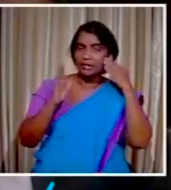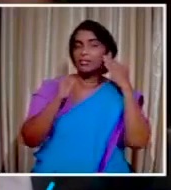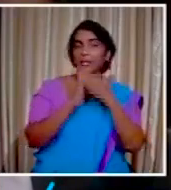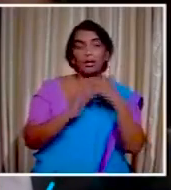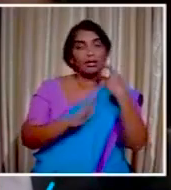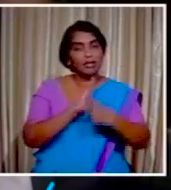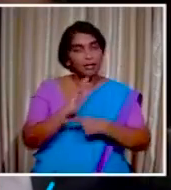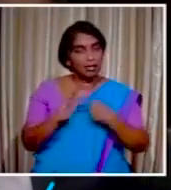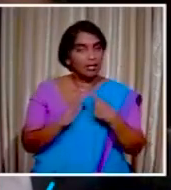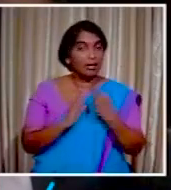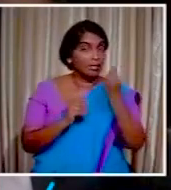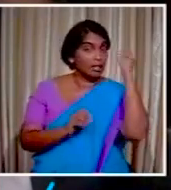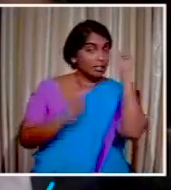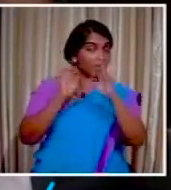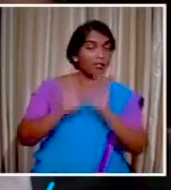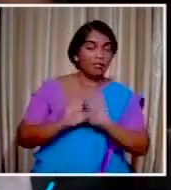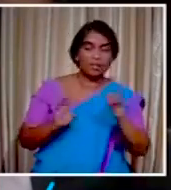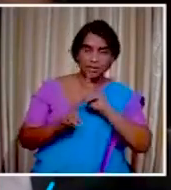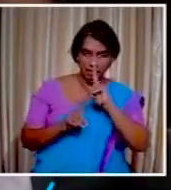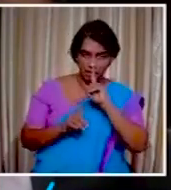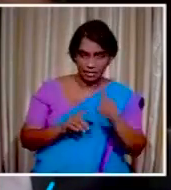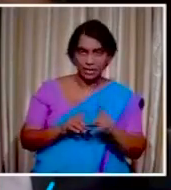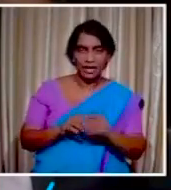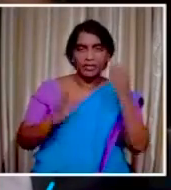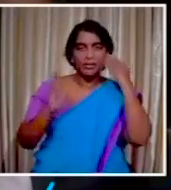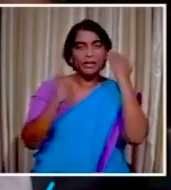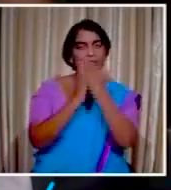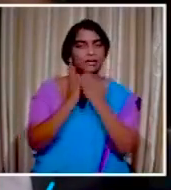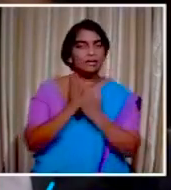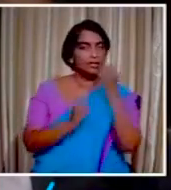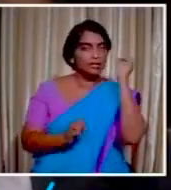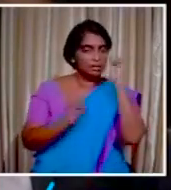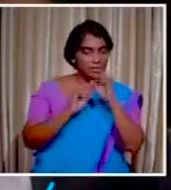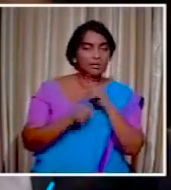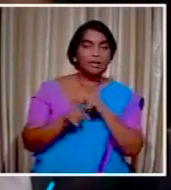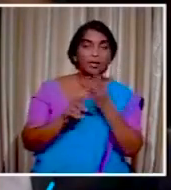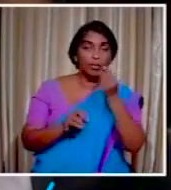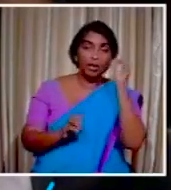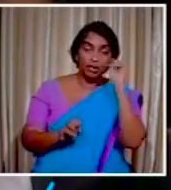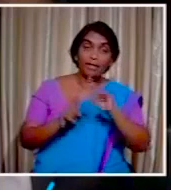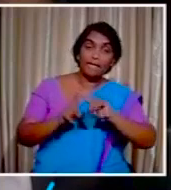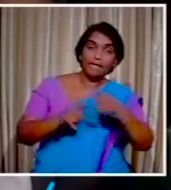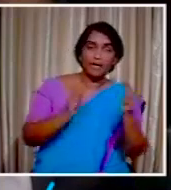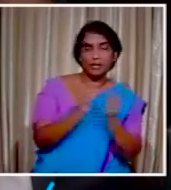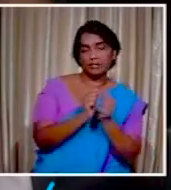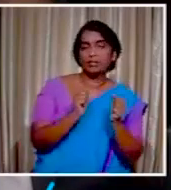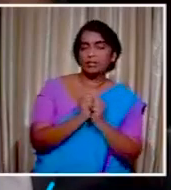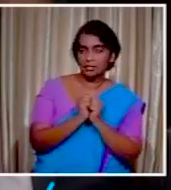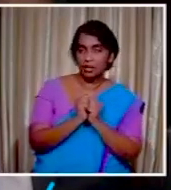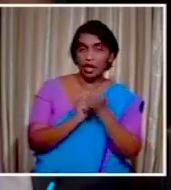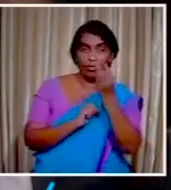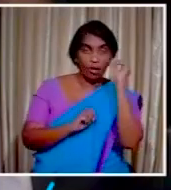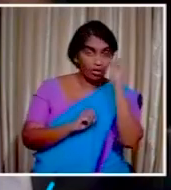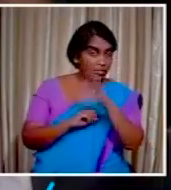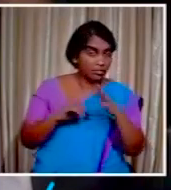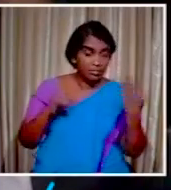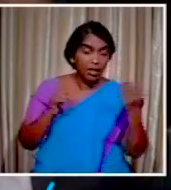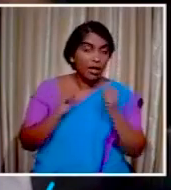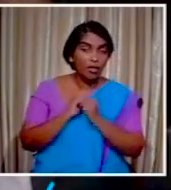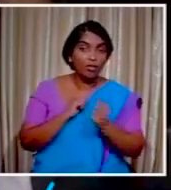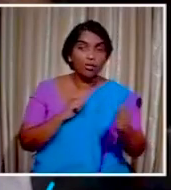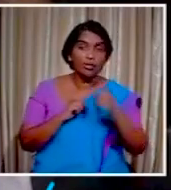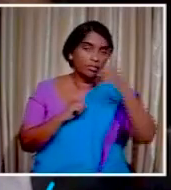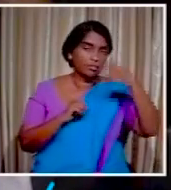රටට සල්ලි එවන්න එපා කියලා කිව්වා. මුදල් එවන්න එපා කිව්වා. මුදල් එවන්න කිව්වා වෙනත් ක්‍රමවලින්. මුදල් ලැබුවේ නැතුනොත් එහෙන මොකද්ද වෙන්නේ නියෝජ්‍ය